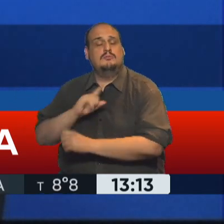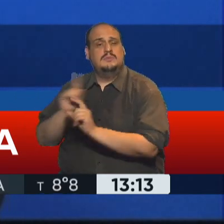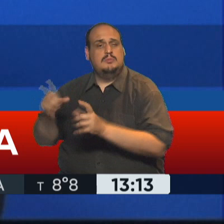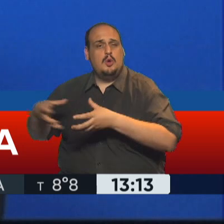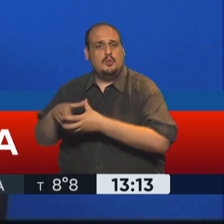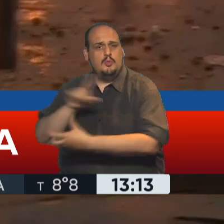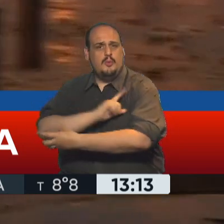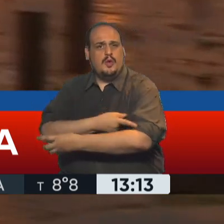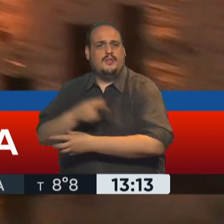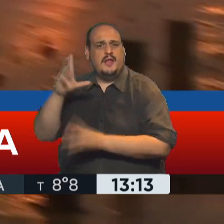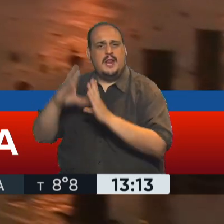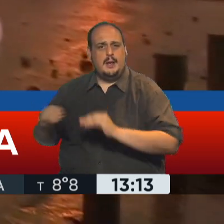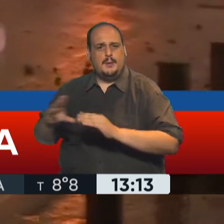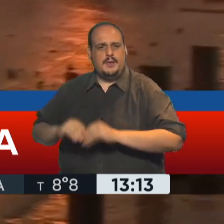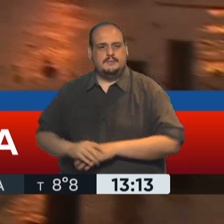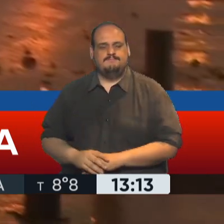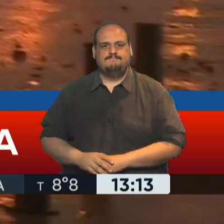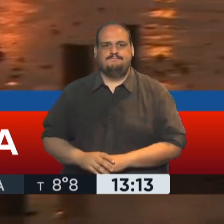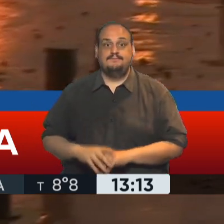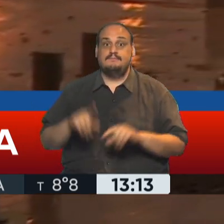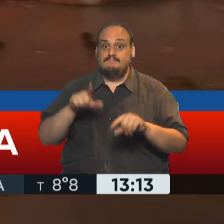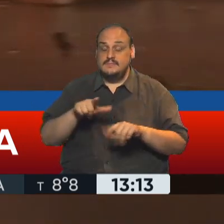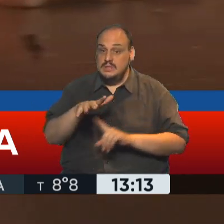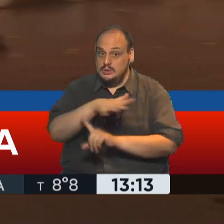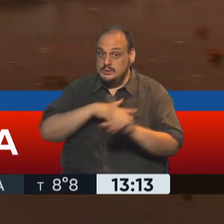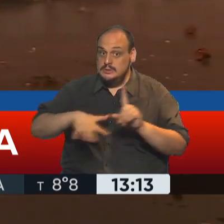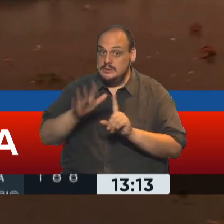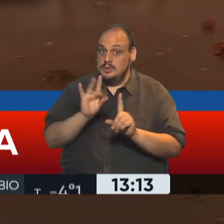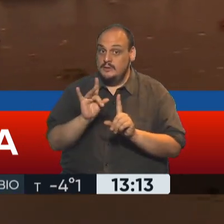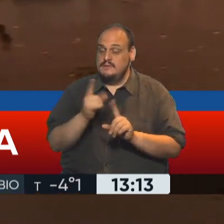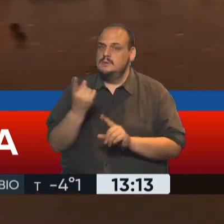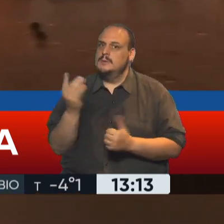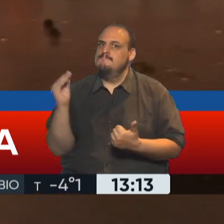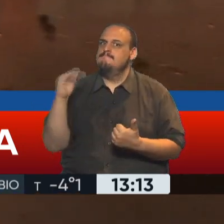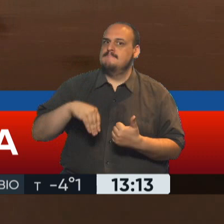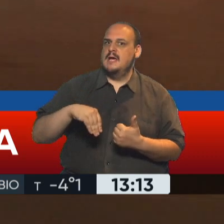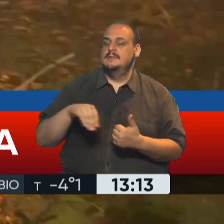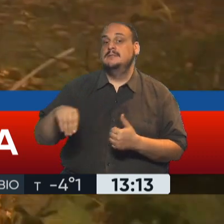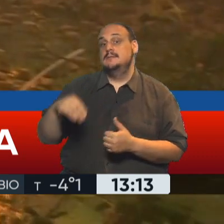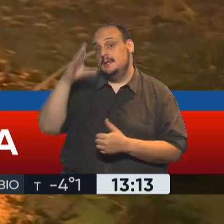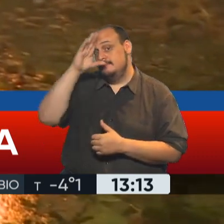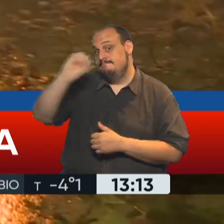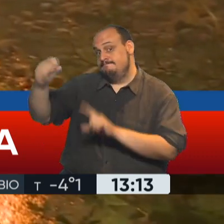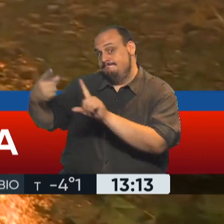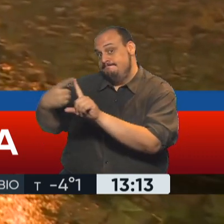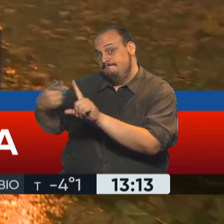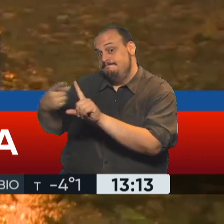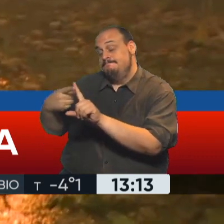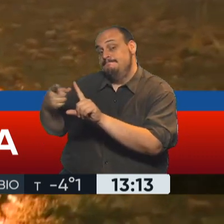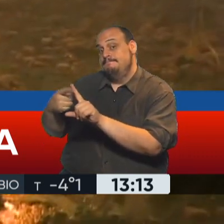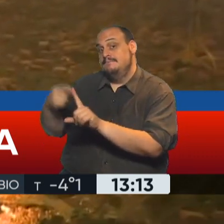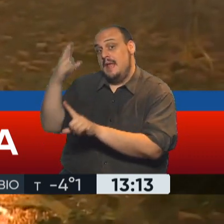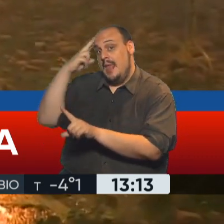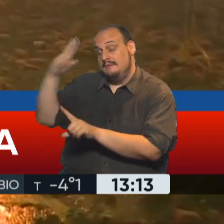القوات اللبنانية. Pero a este difícil contexto se agrega ahora una grave crisis diplomática con Arabia Saudita, un país